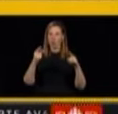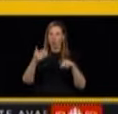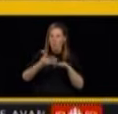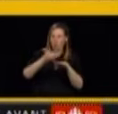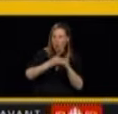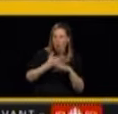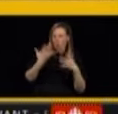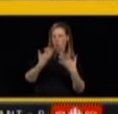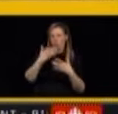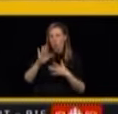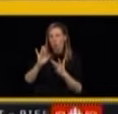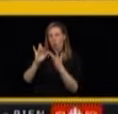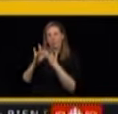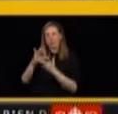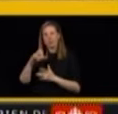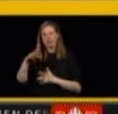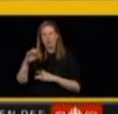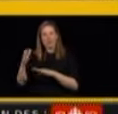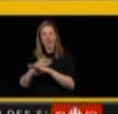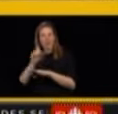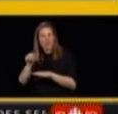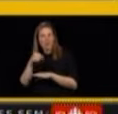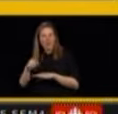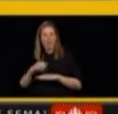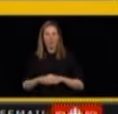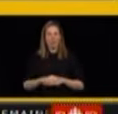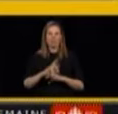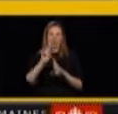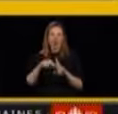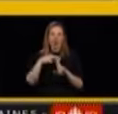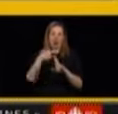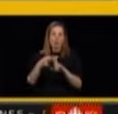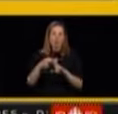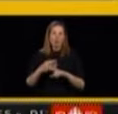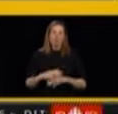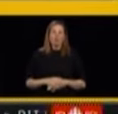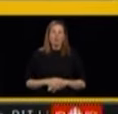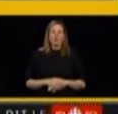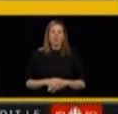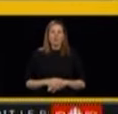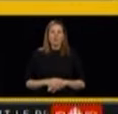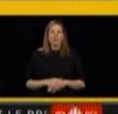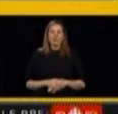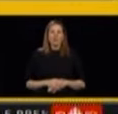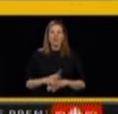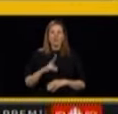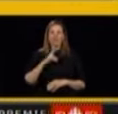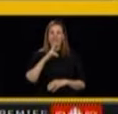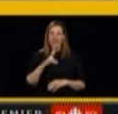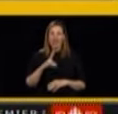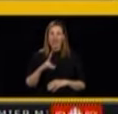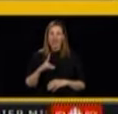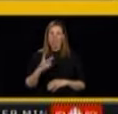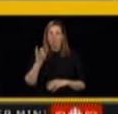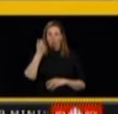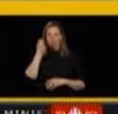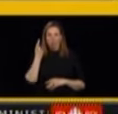avant? Bien, on va s'informer parce que je comprends